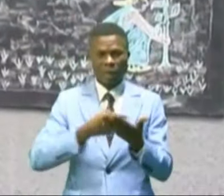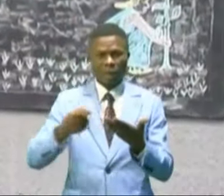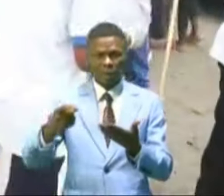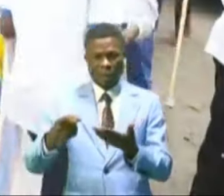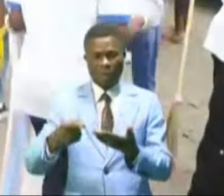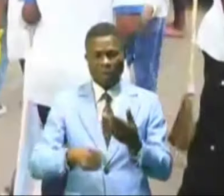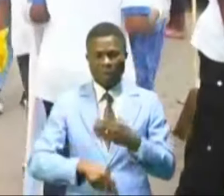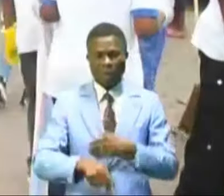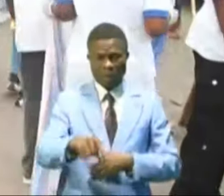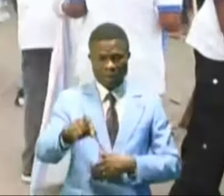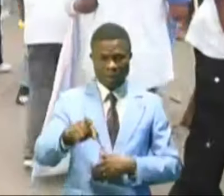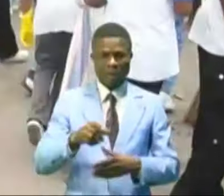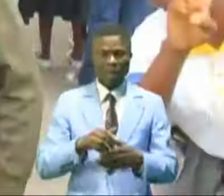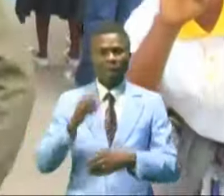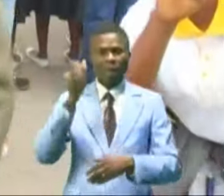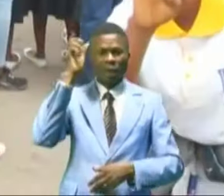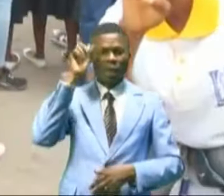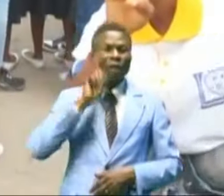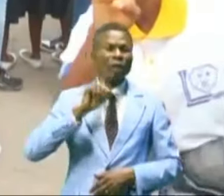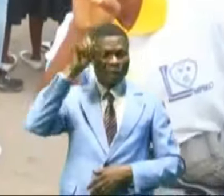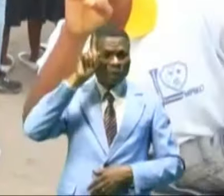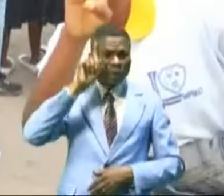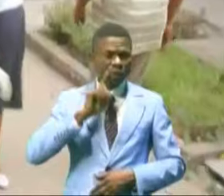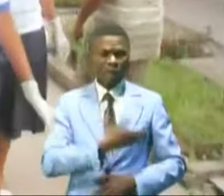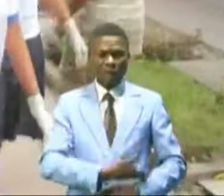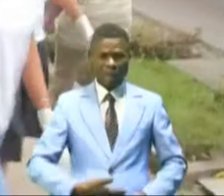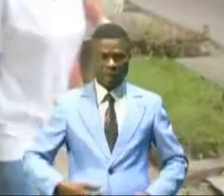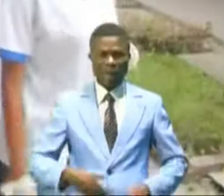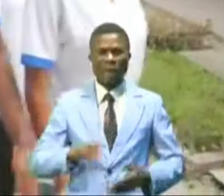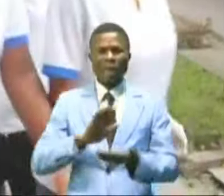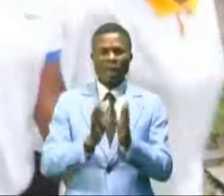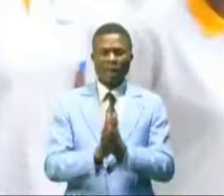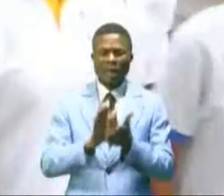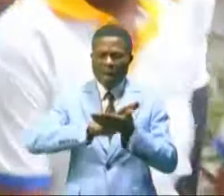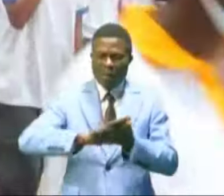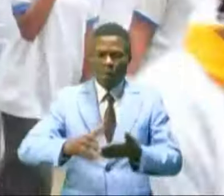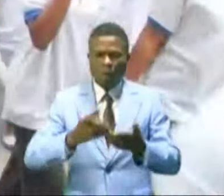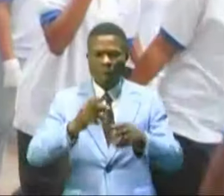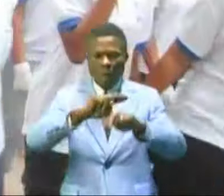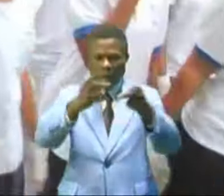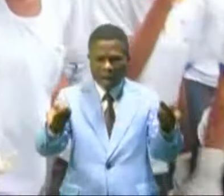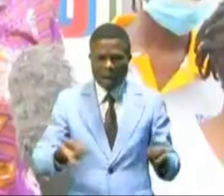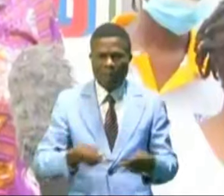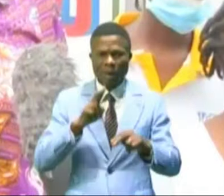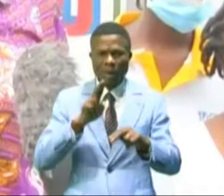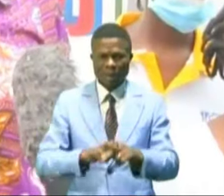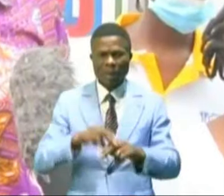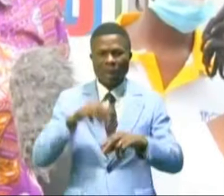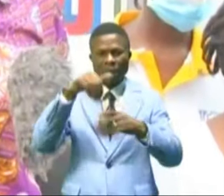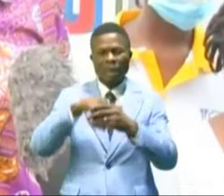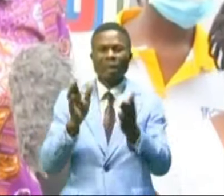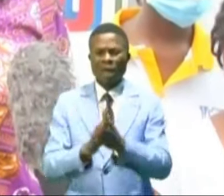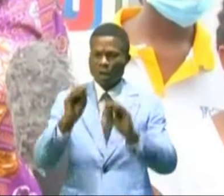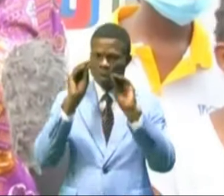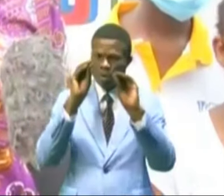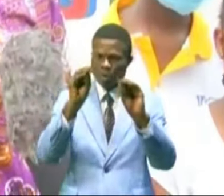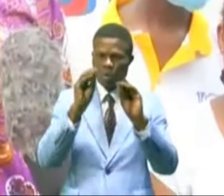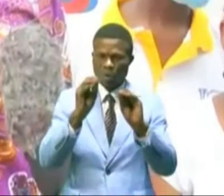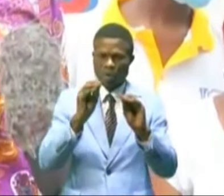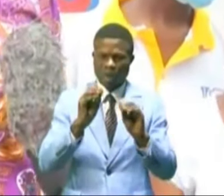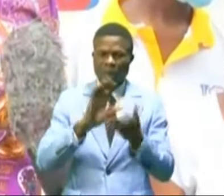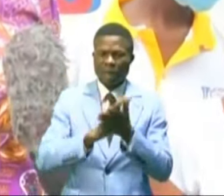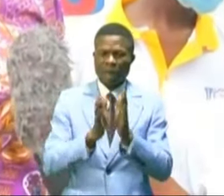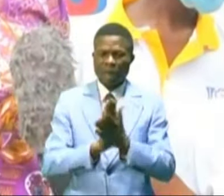aussi, la sœur préfet interpelle les élèves à rendre propre leur environnement. Quand les élèves à l'école, on leur apprend à prendre soin